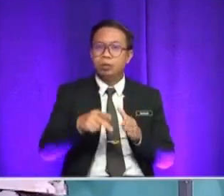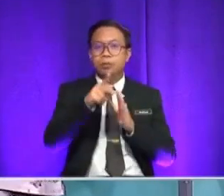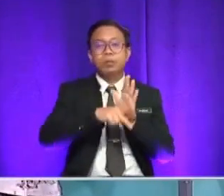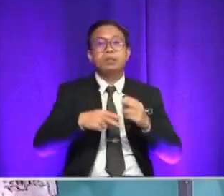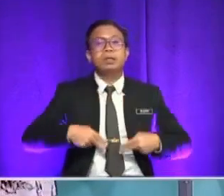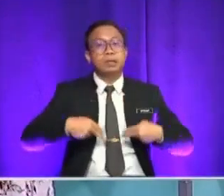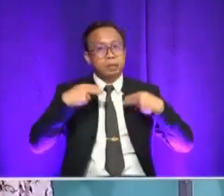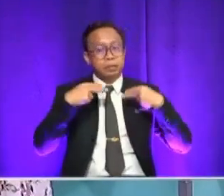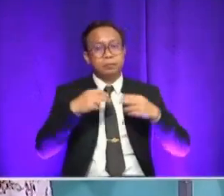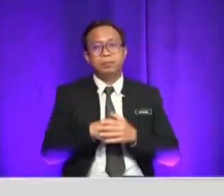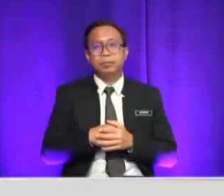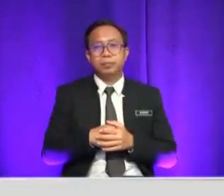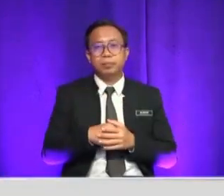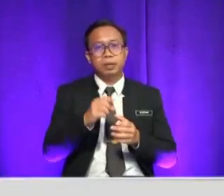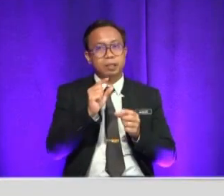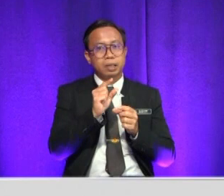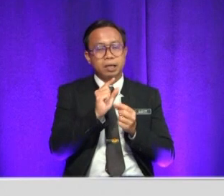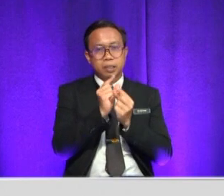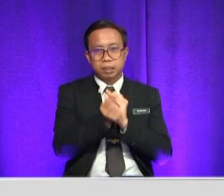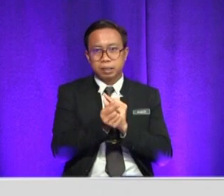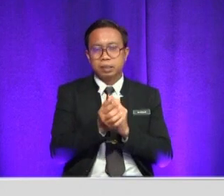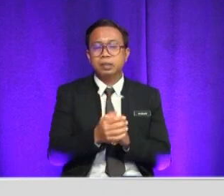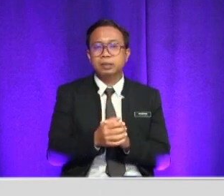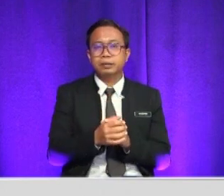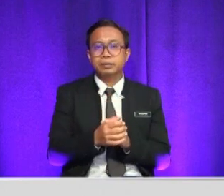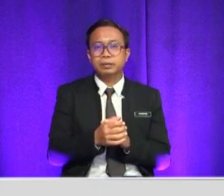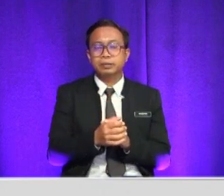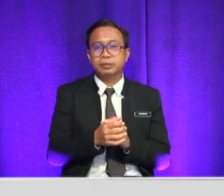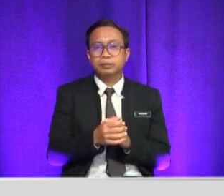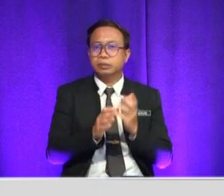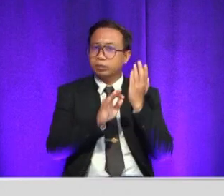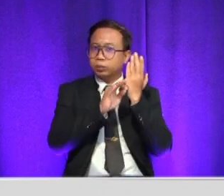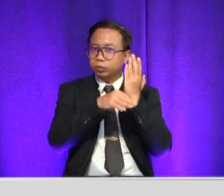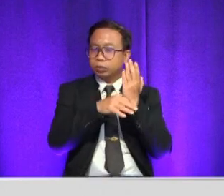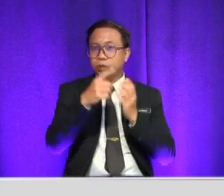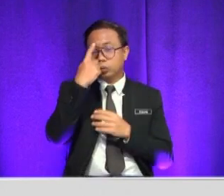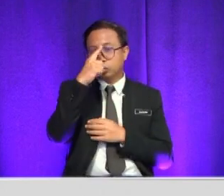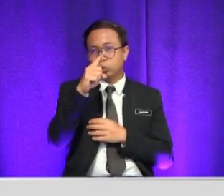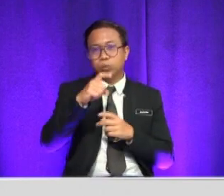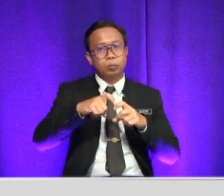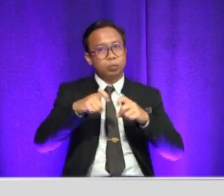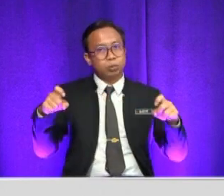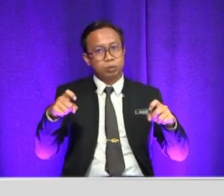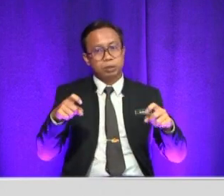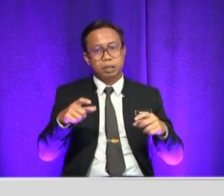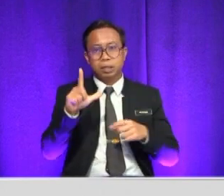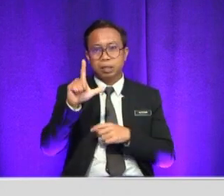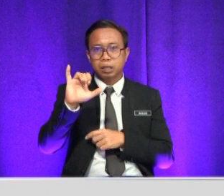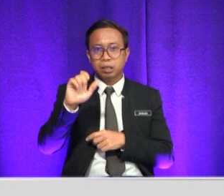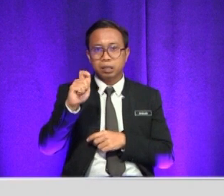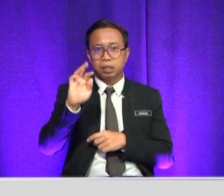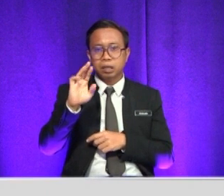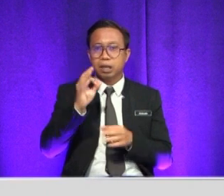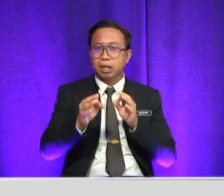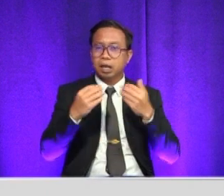tu adalah geganti beban lampau. Okey. Fungsi dia adalah untuk memutuskan litar jika terdapat